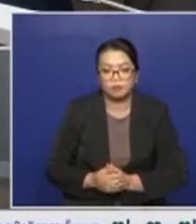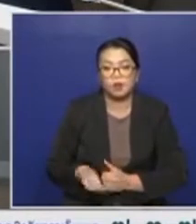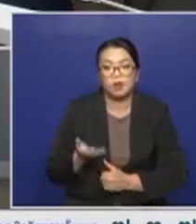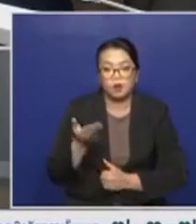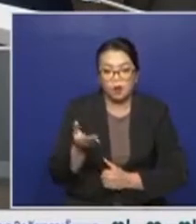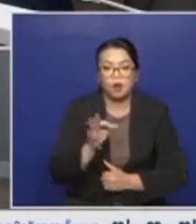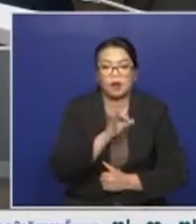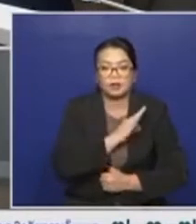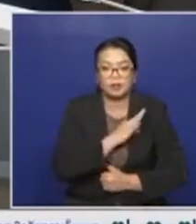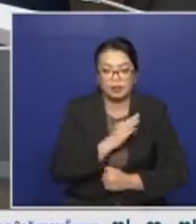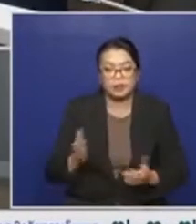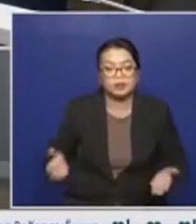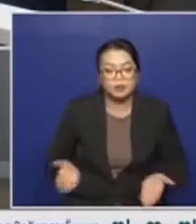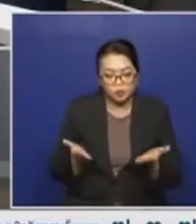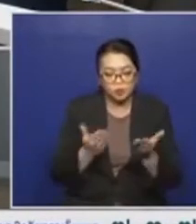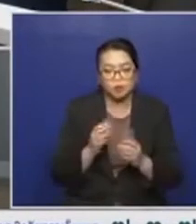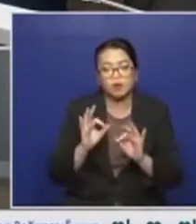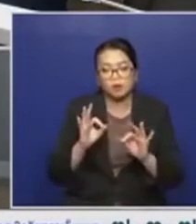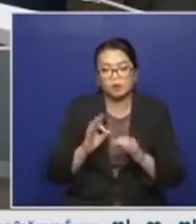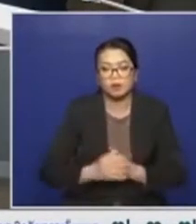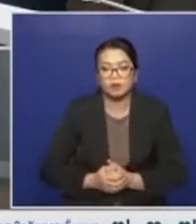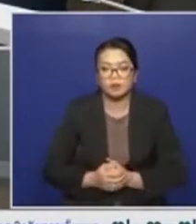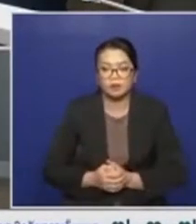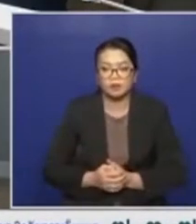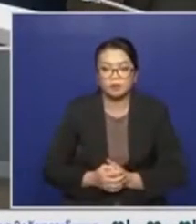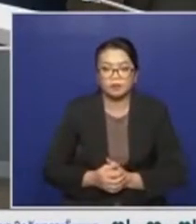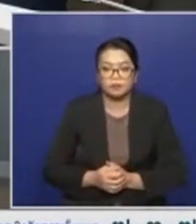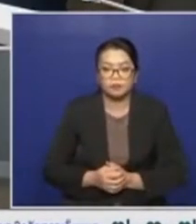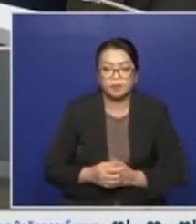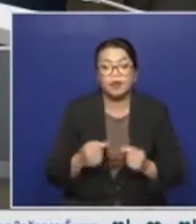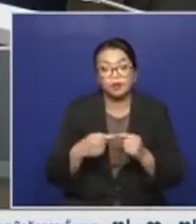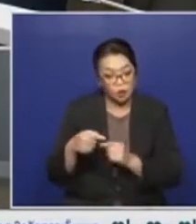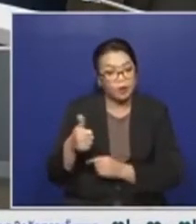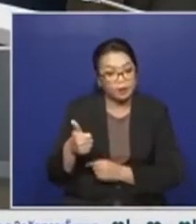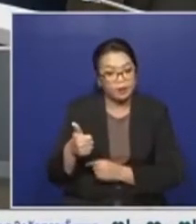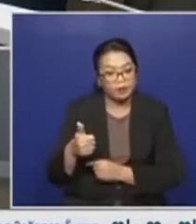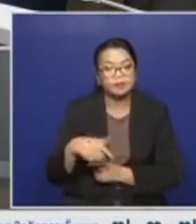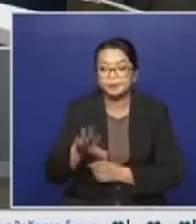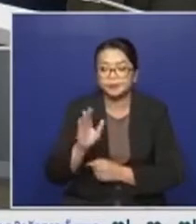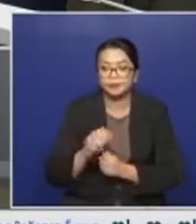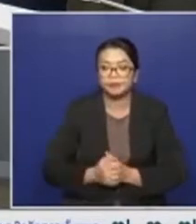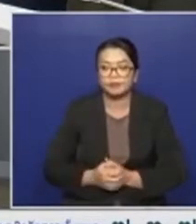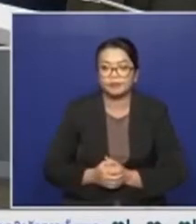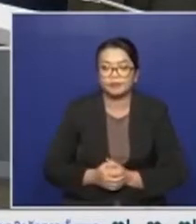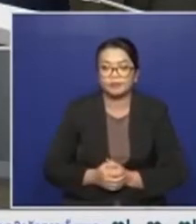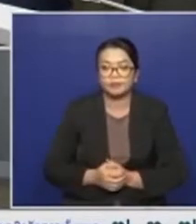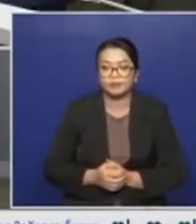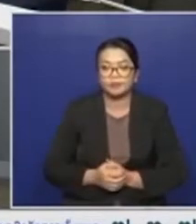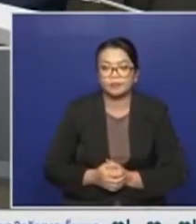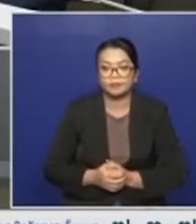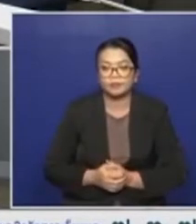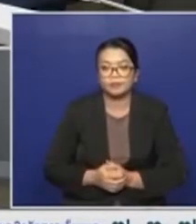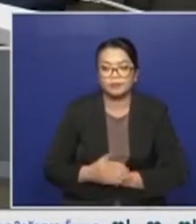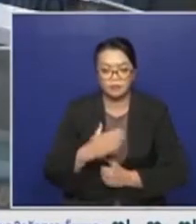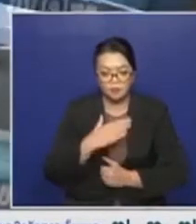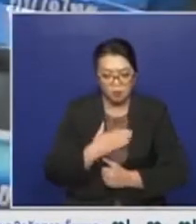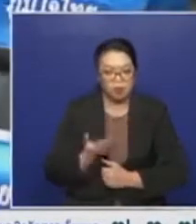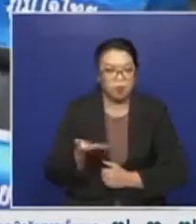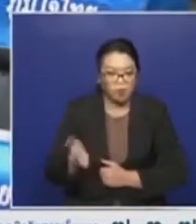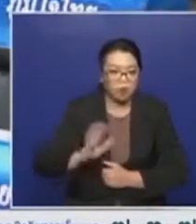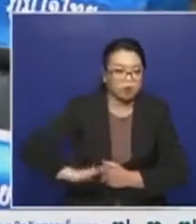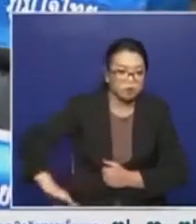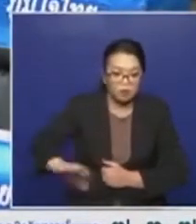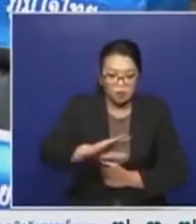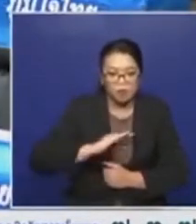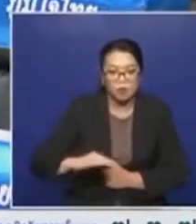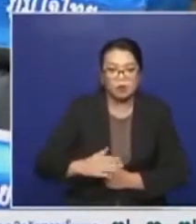สนับสนุนครับก็โอเคครับต่อเลยนะครับถนัดได้ครับด้วยเหตุนี้ผมจึงขอเรียกร้องต่อพวกเราทุก